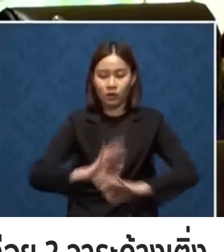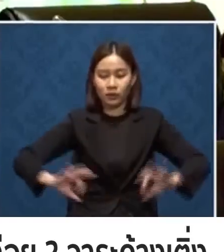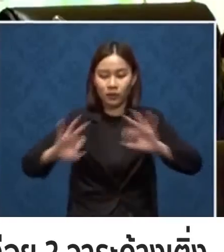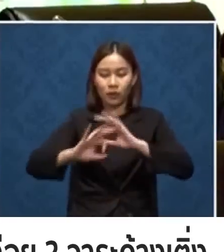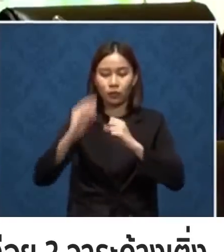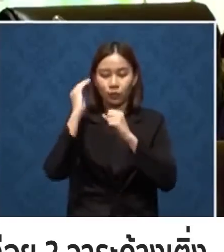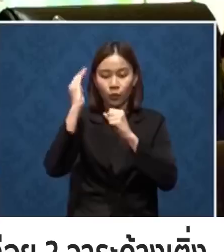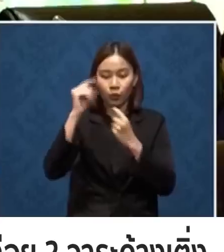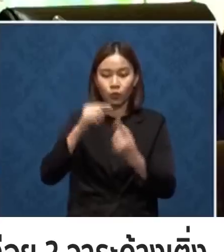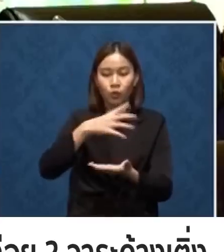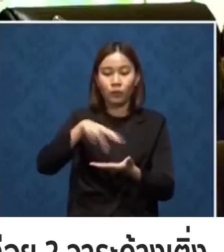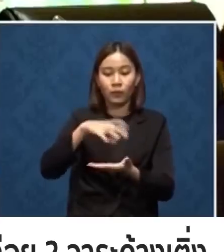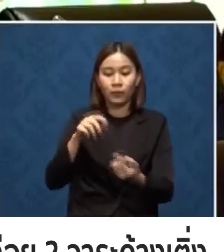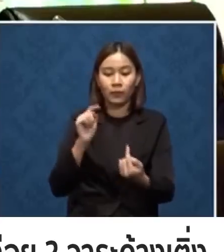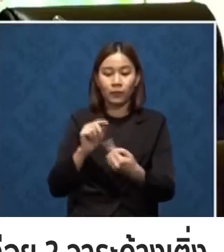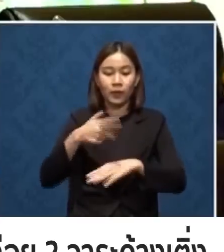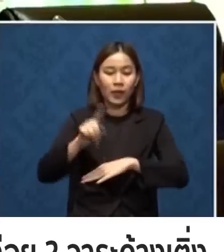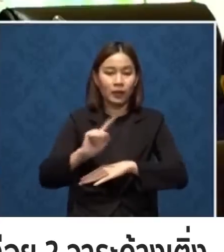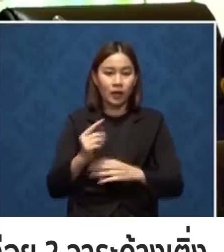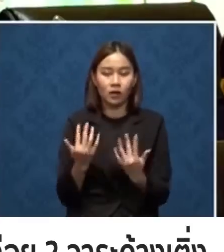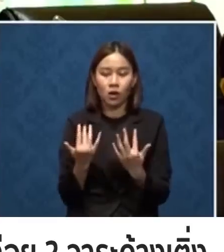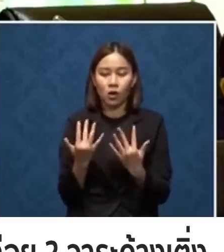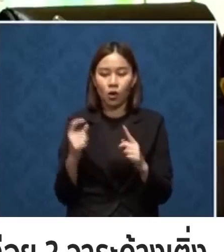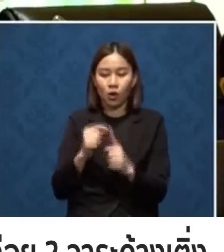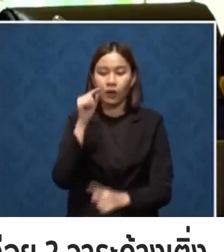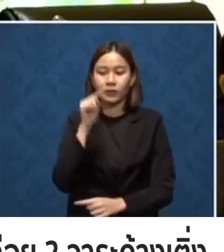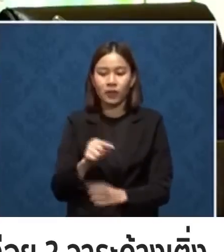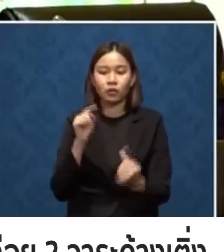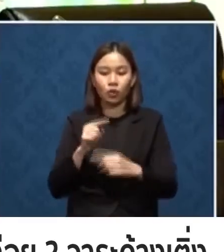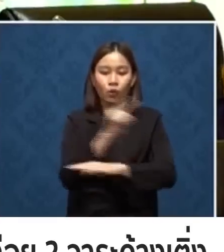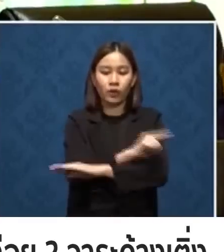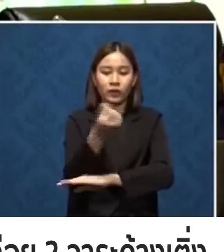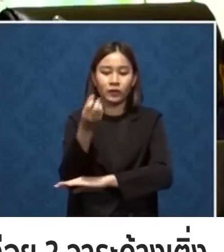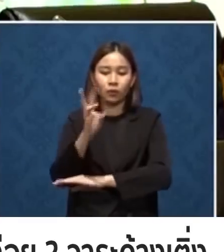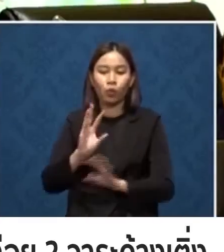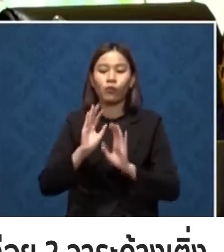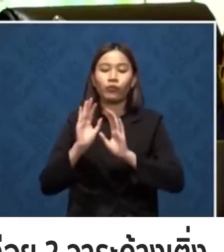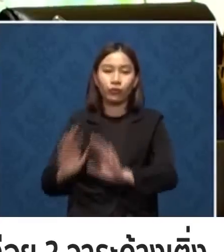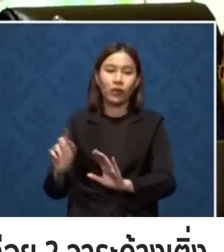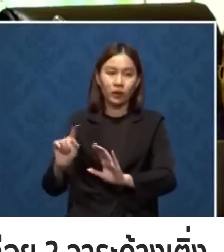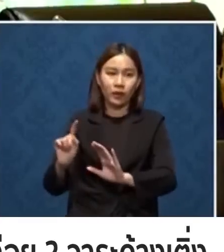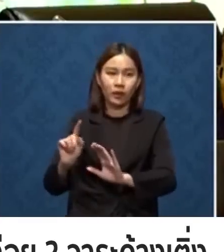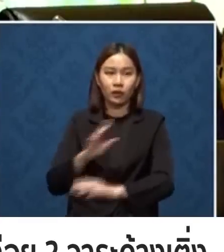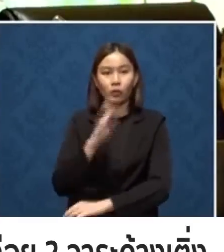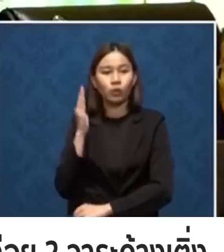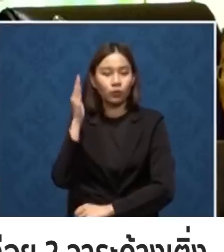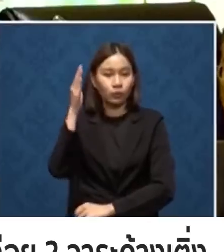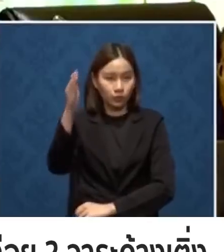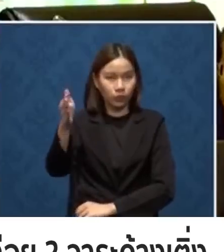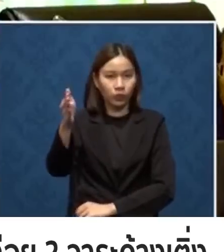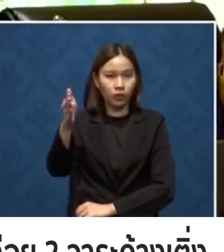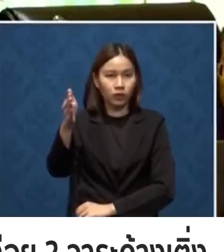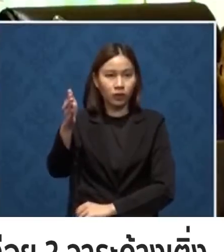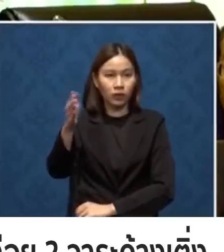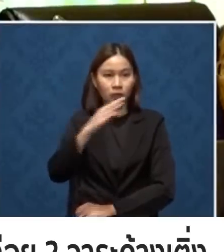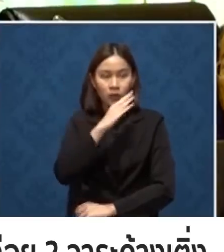ต้อง40คนนะฮะลงนั่งปุ๊บยกใหม่โอเคครบนะฮะฉะนั้นพอมี2ญัตติประธานไม่มีทาง